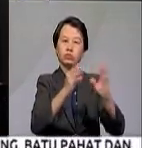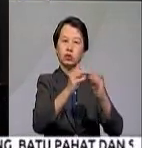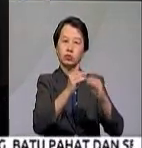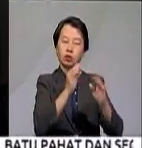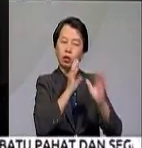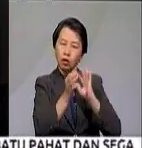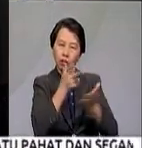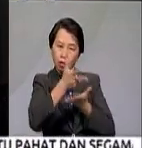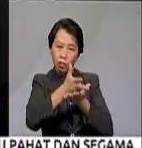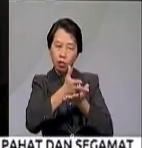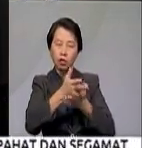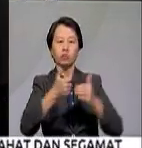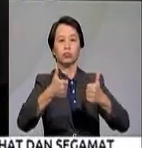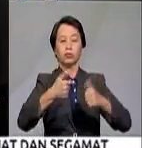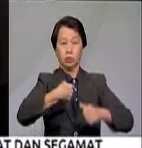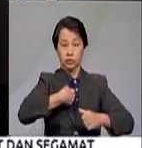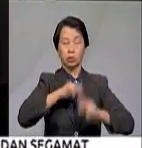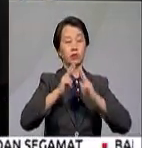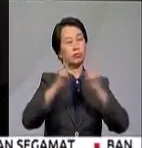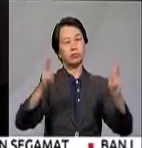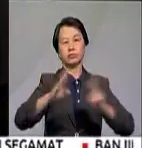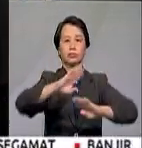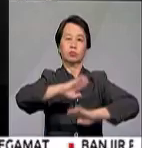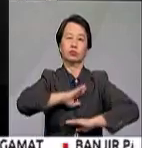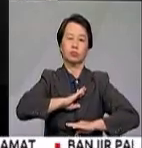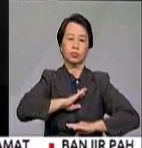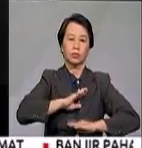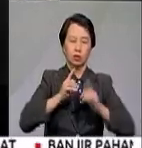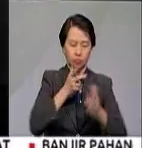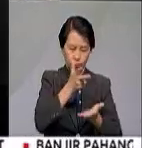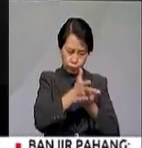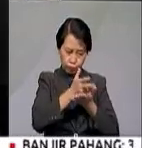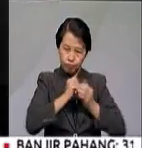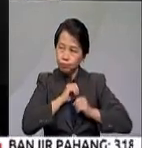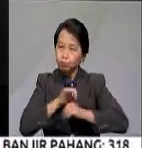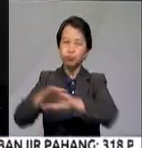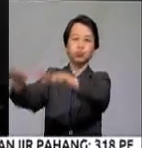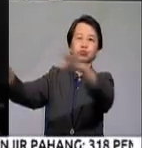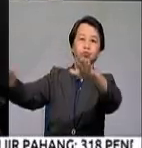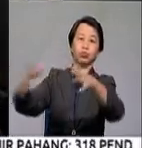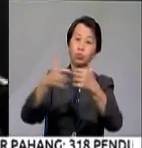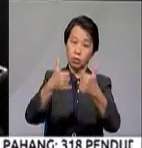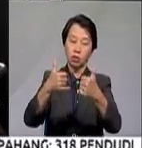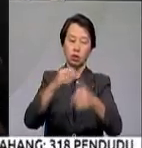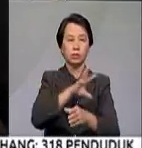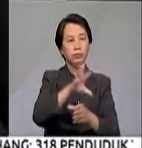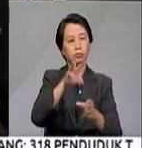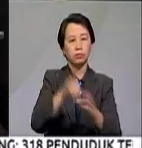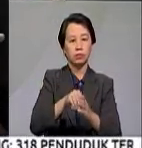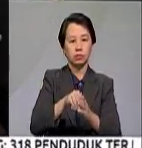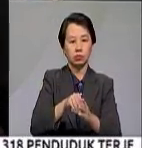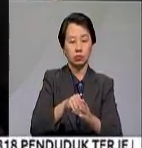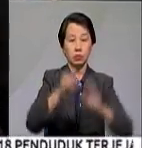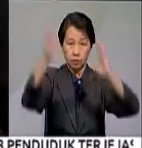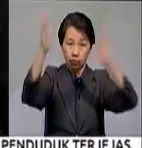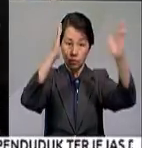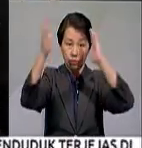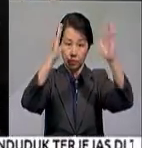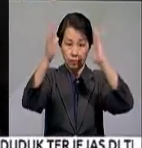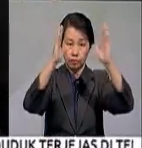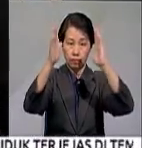I am very satisfied with the coverage that they have given, including